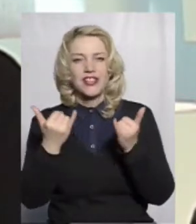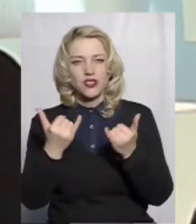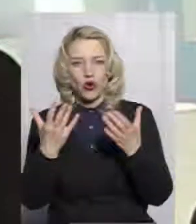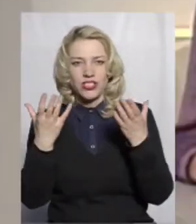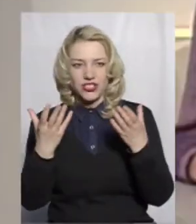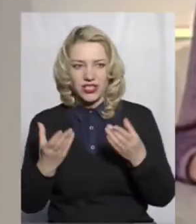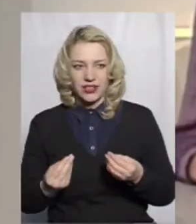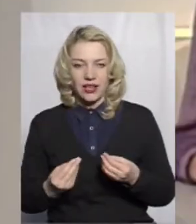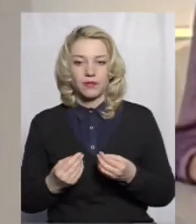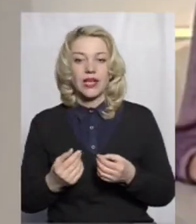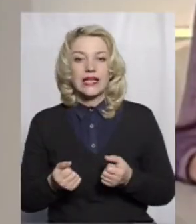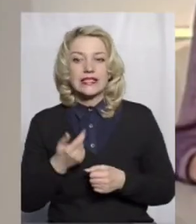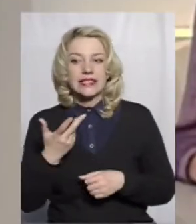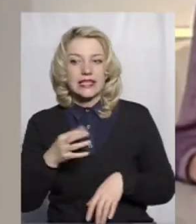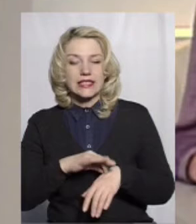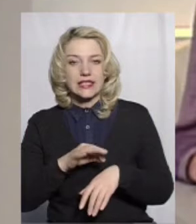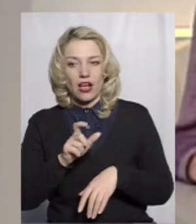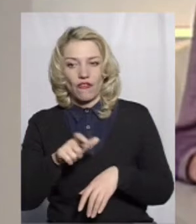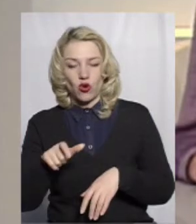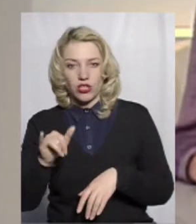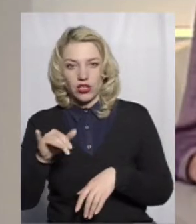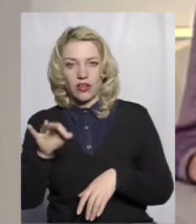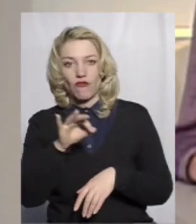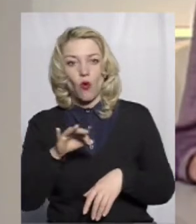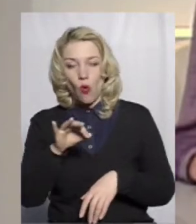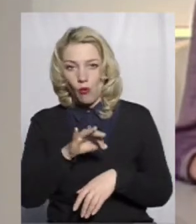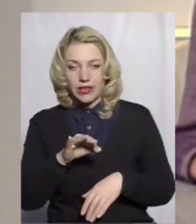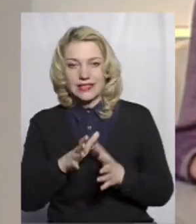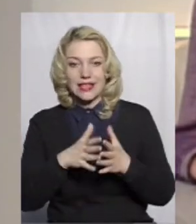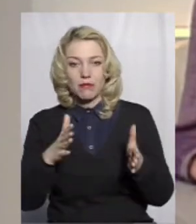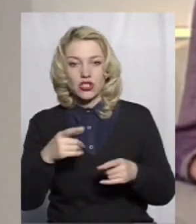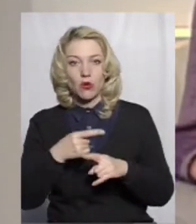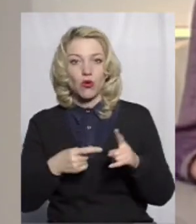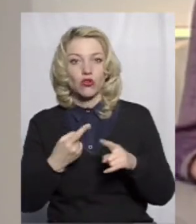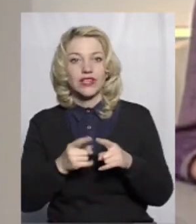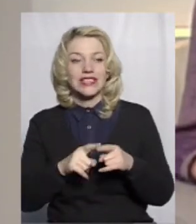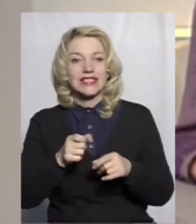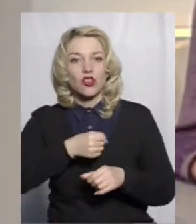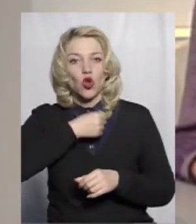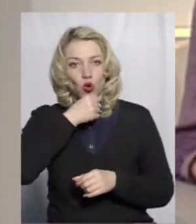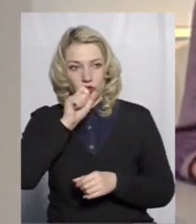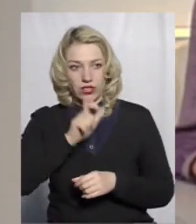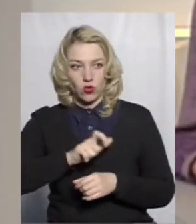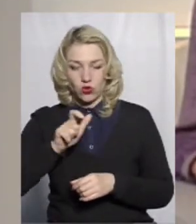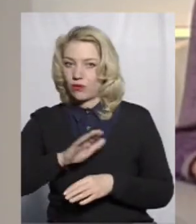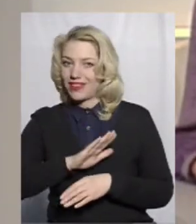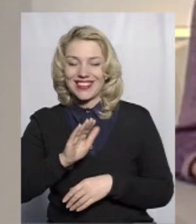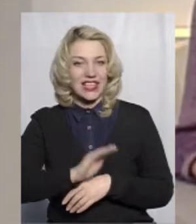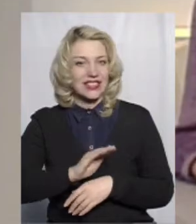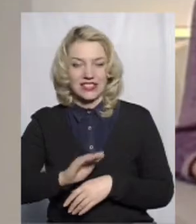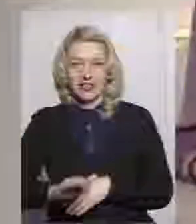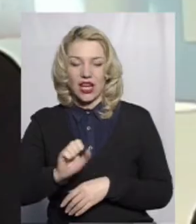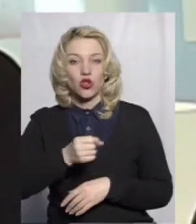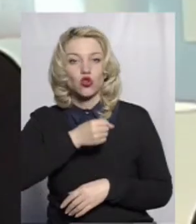день із кількості захворілих в області більше половини становлять дорослі особи. Не діти, а